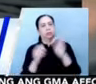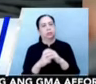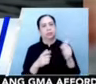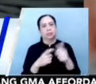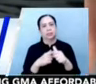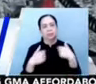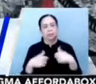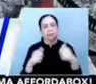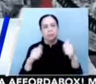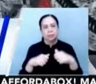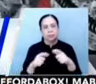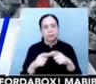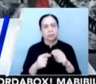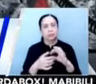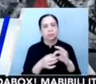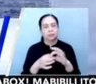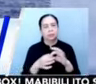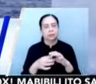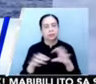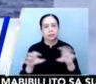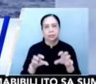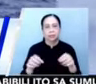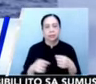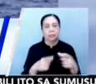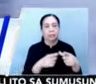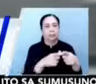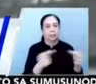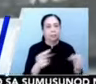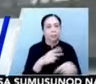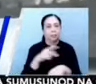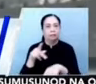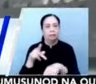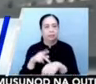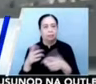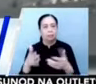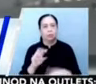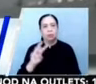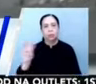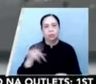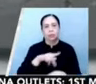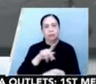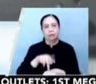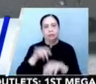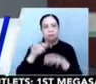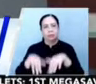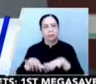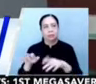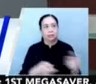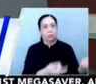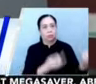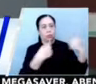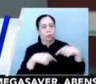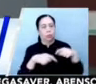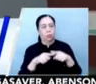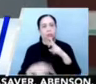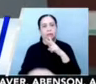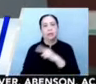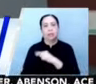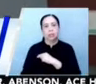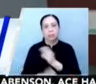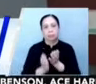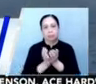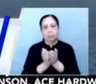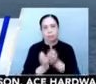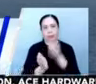cooperative activity ng Pilipinas at Japan sa West Philippine Sea. Paparating din sa bansa ang isang barko ng Vietnamese Coast Guard para sa unang